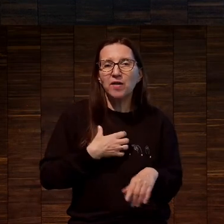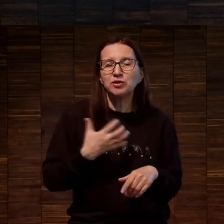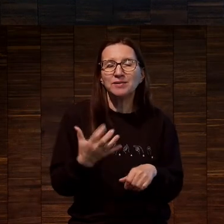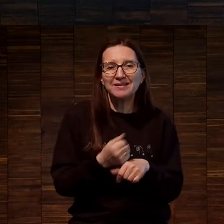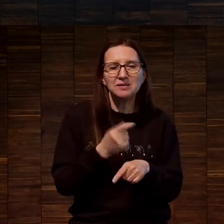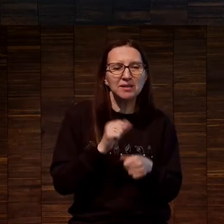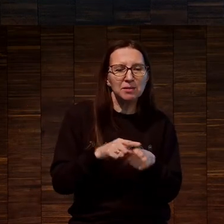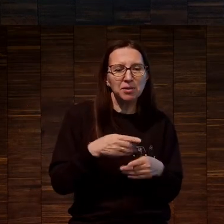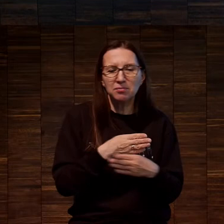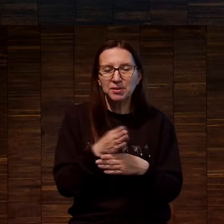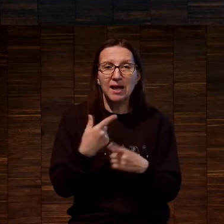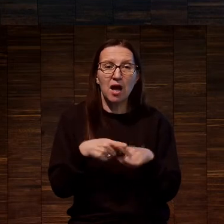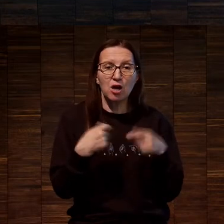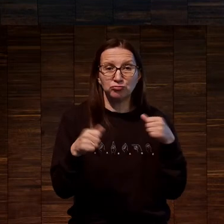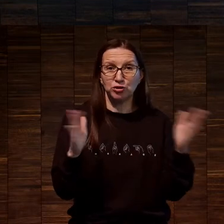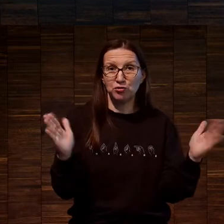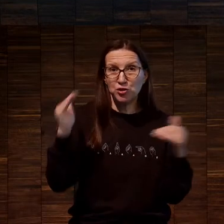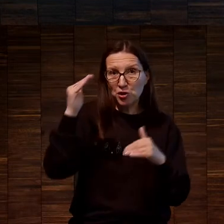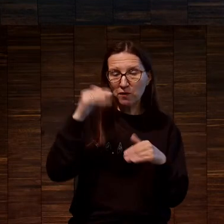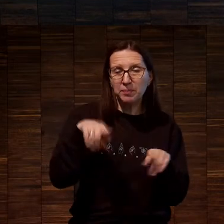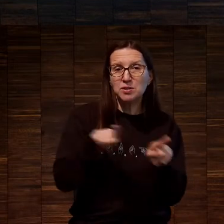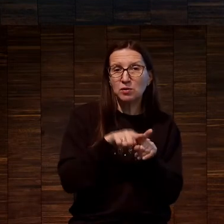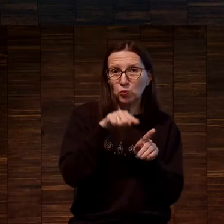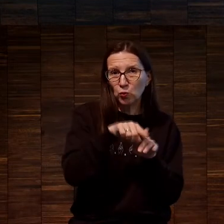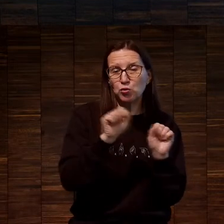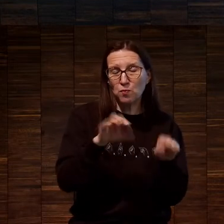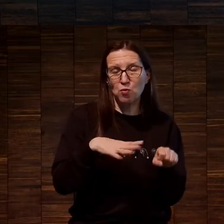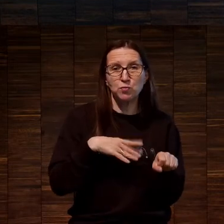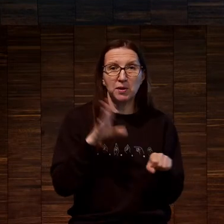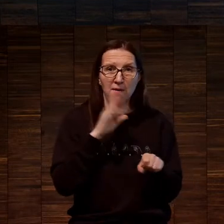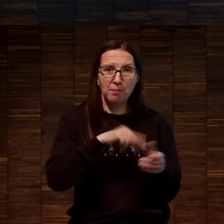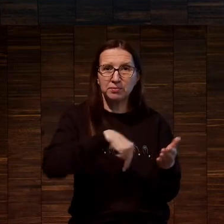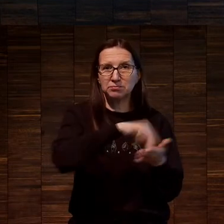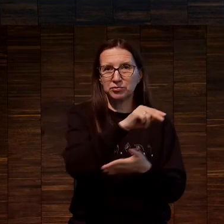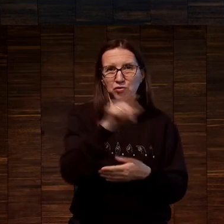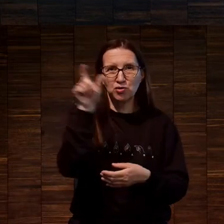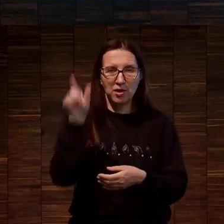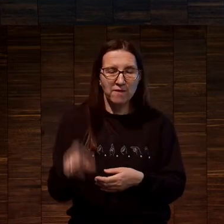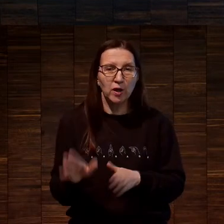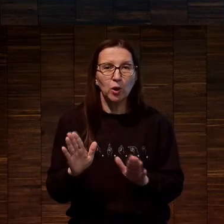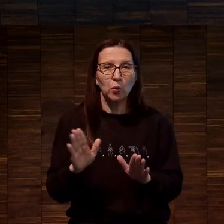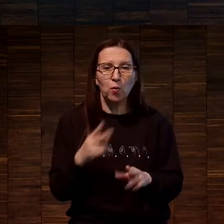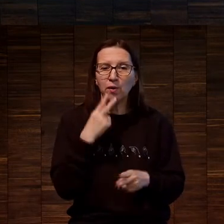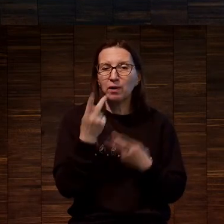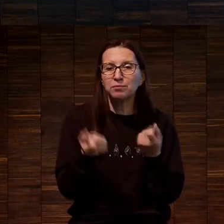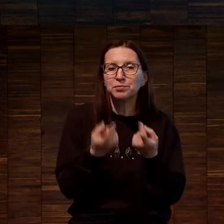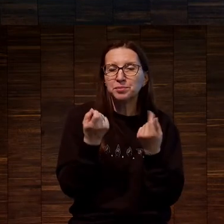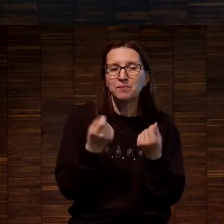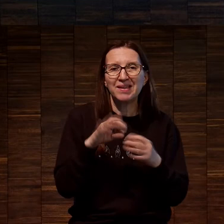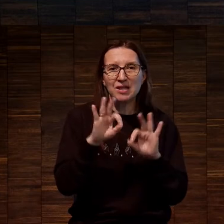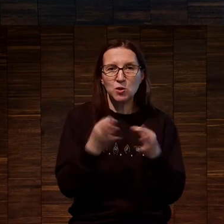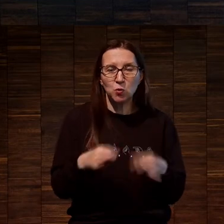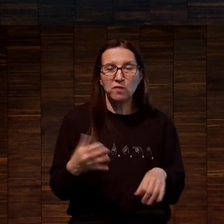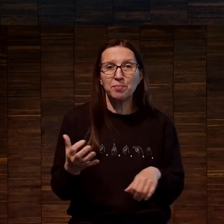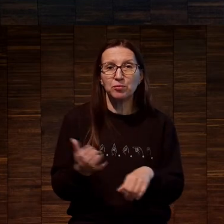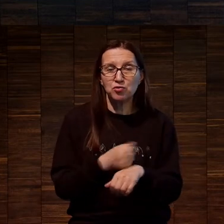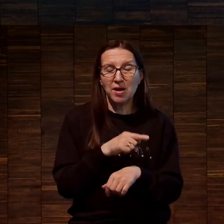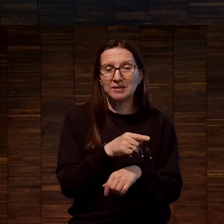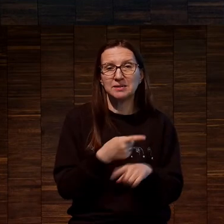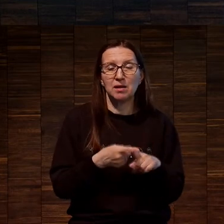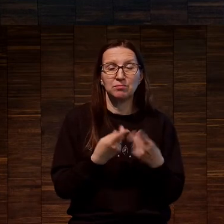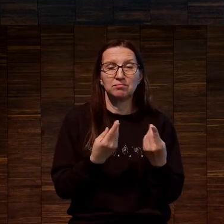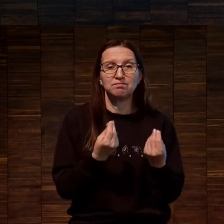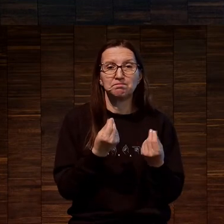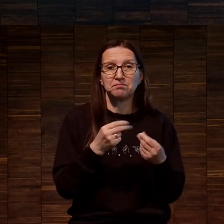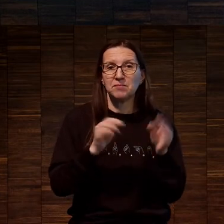ходы, где живопись может тоже быть доступной для человека, который только знакомится с искусством. Это получается от доступного